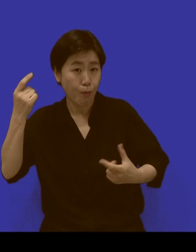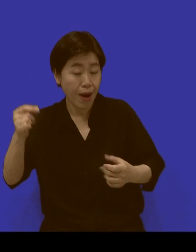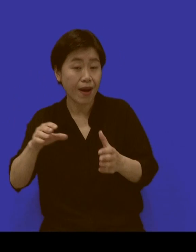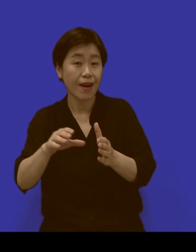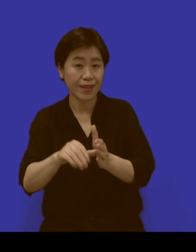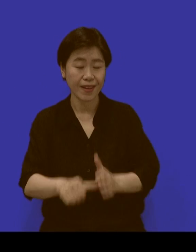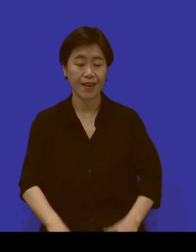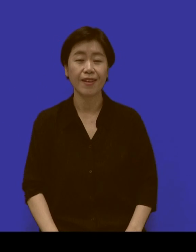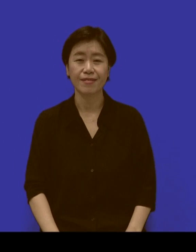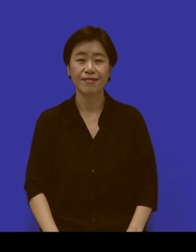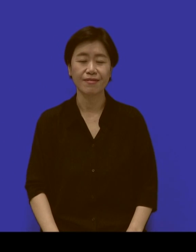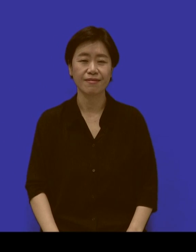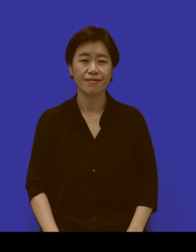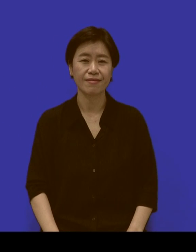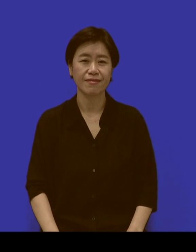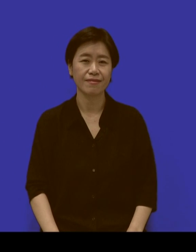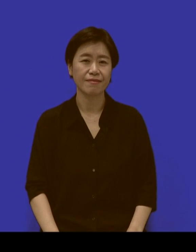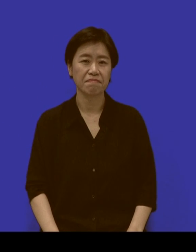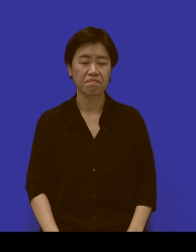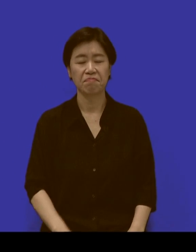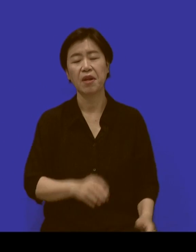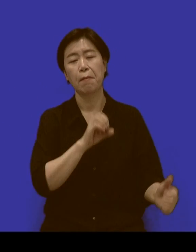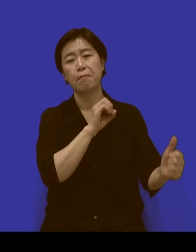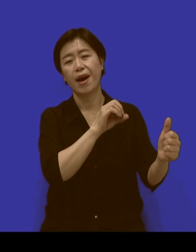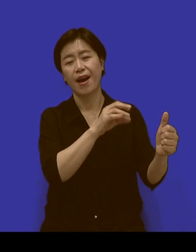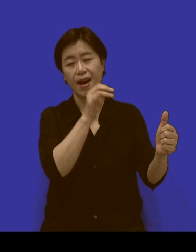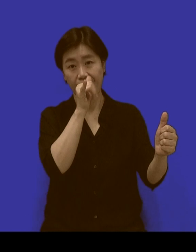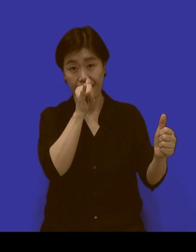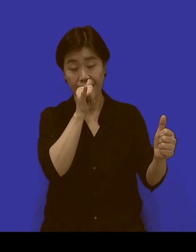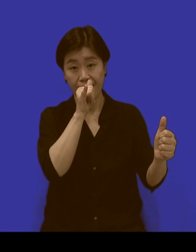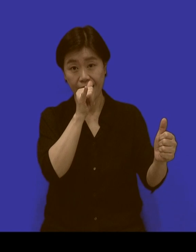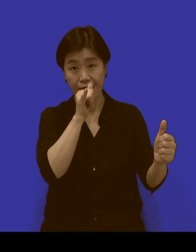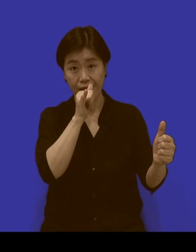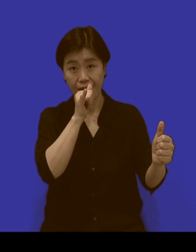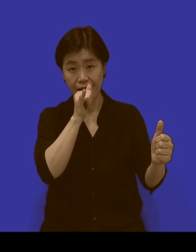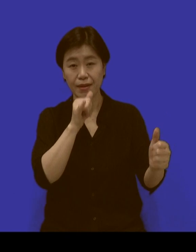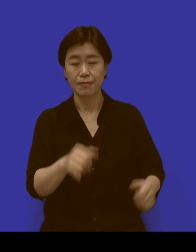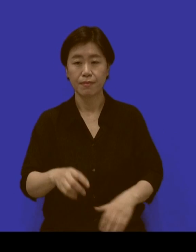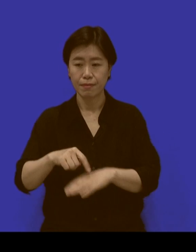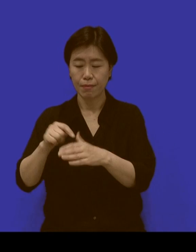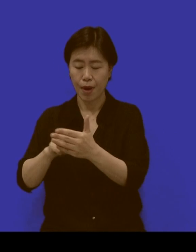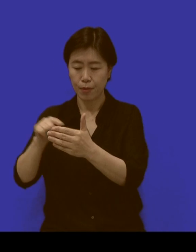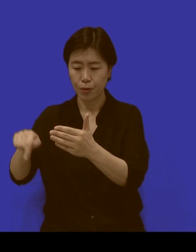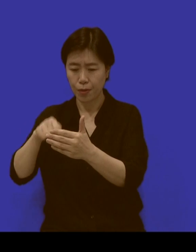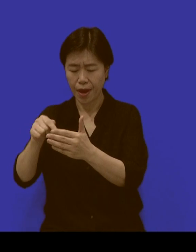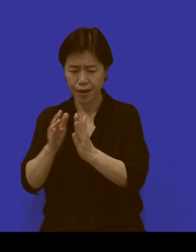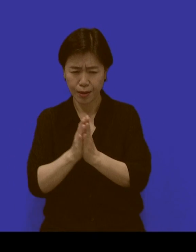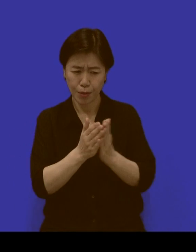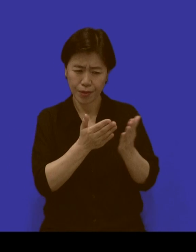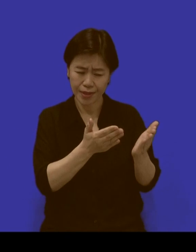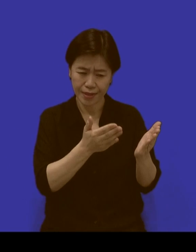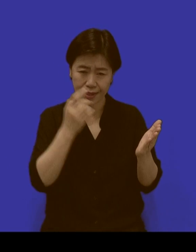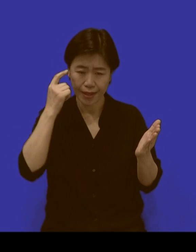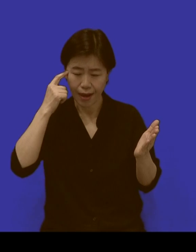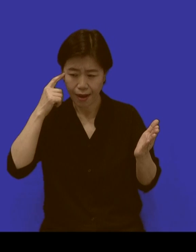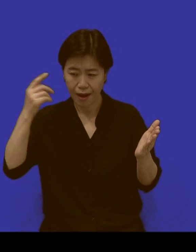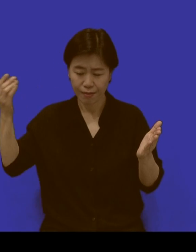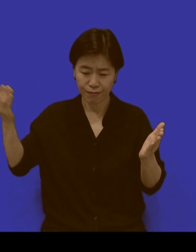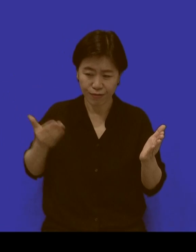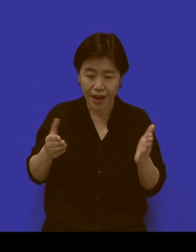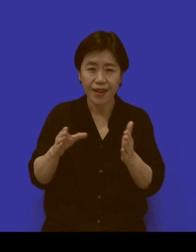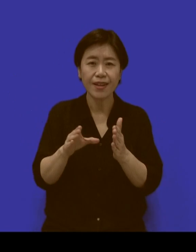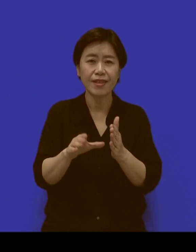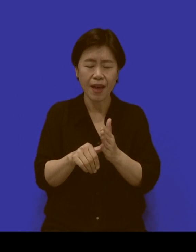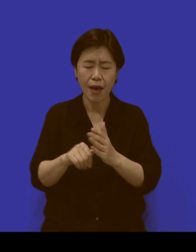안 되겠니라는 마음을 어머. 부어주실 때가 종종 있습니다. 네. 그럴 때마다 사실은 이제 좀 쪽팔리고 하기 싫은데 네네.